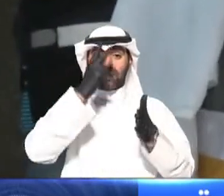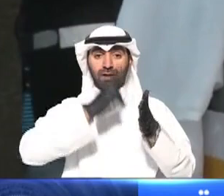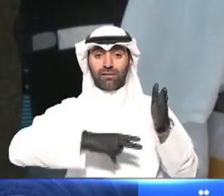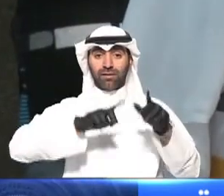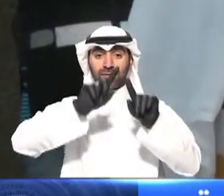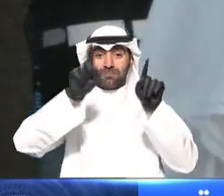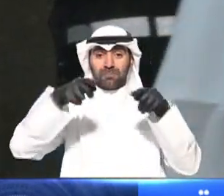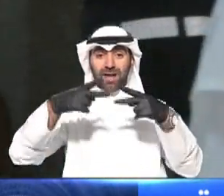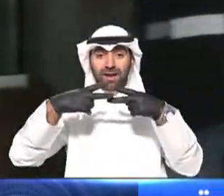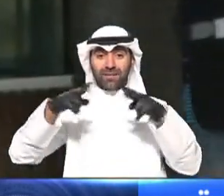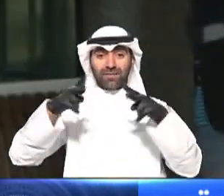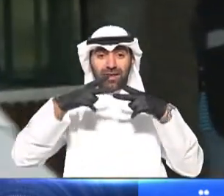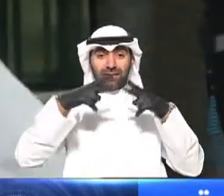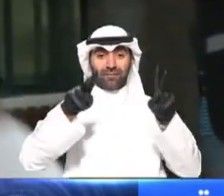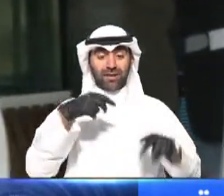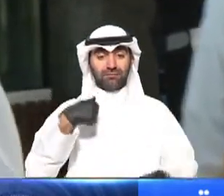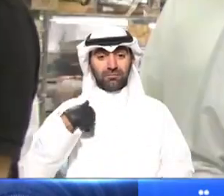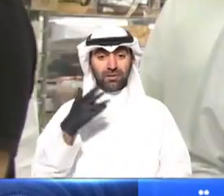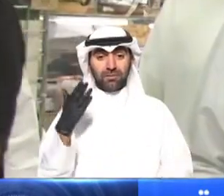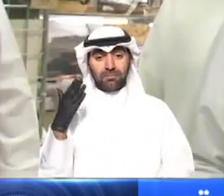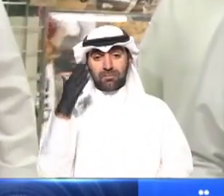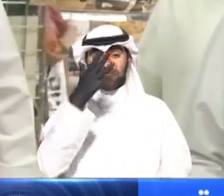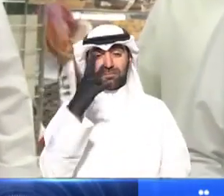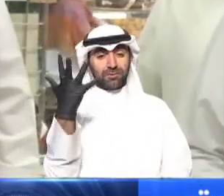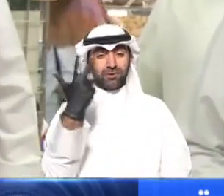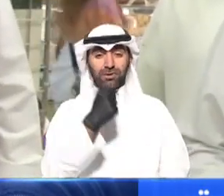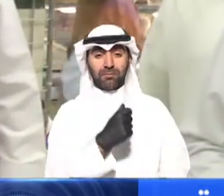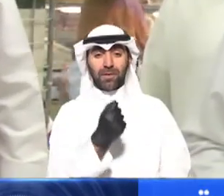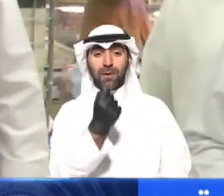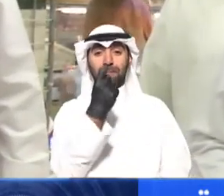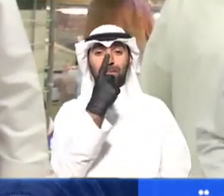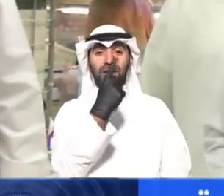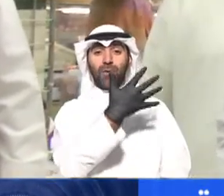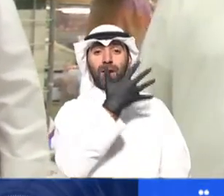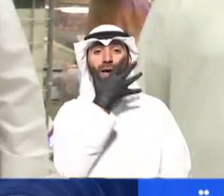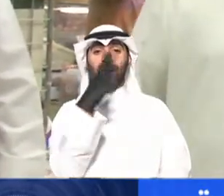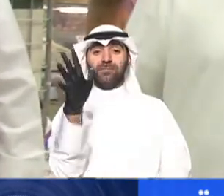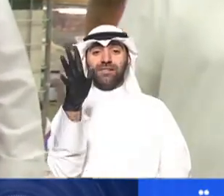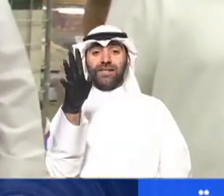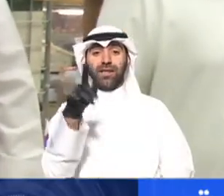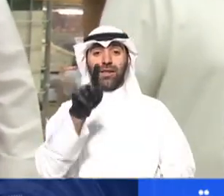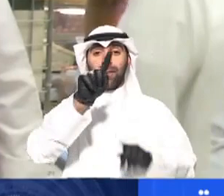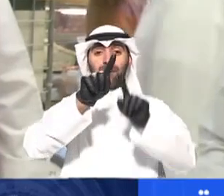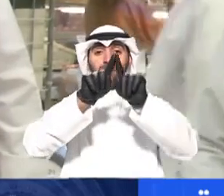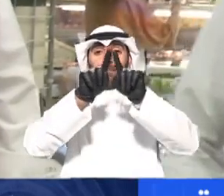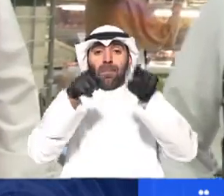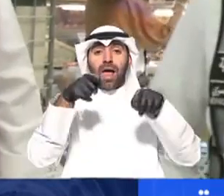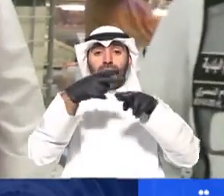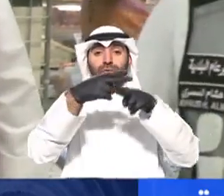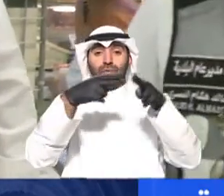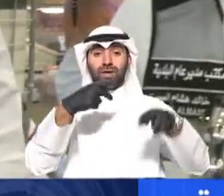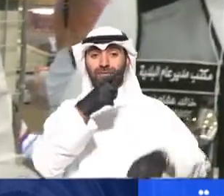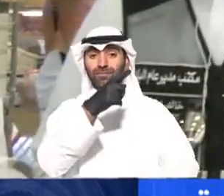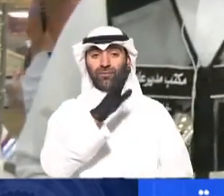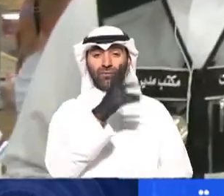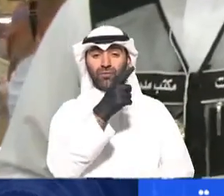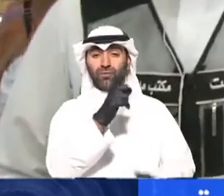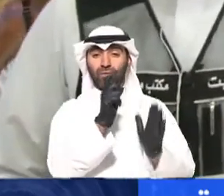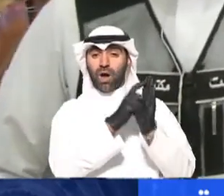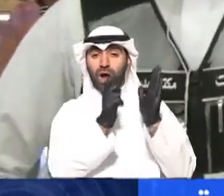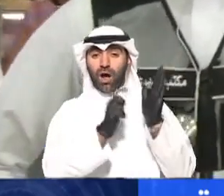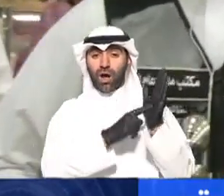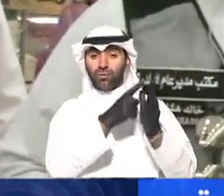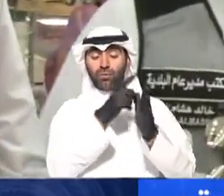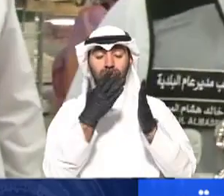اتخذنا عقوبات ضد بعض الاسواق الموازيه الغير ملتزمه بالاشتراطات الصحيه. لله الحمد، يعني